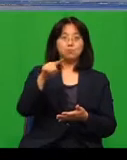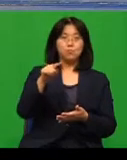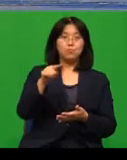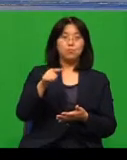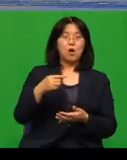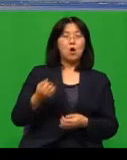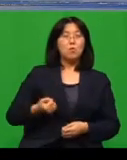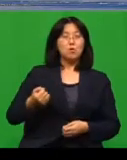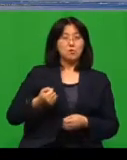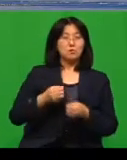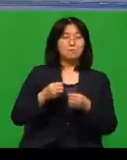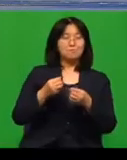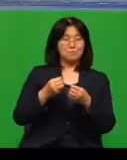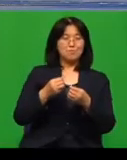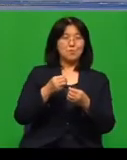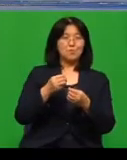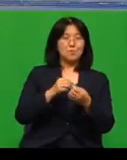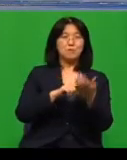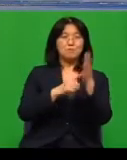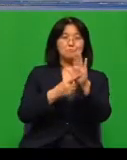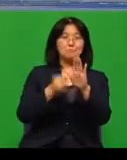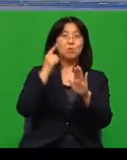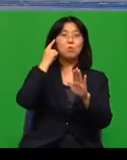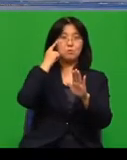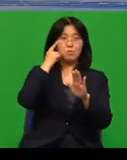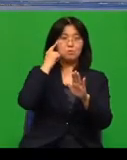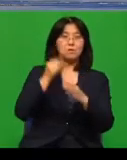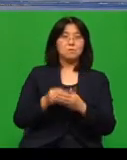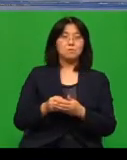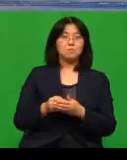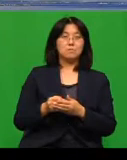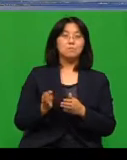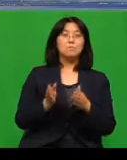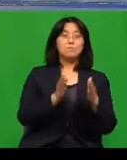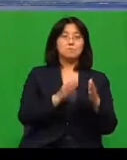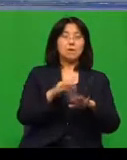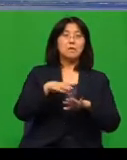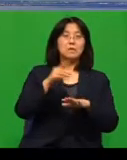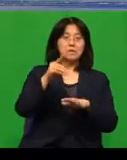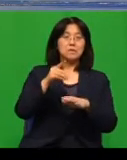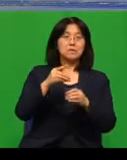ないかと思います。から合わせてですね、新元号令和